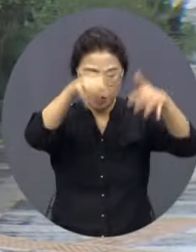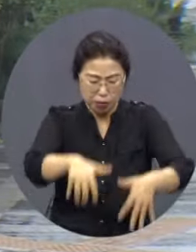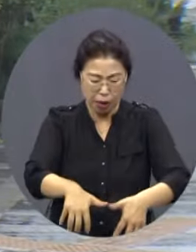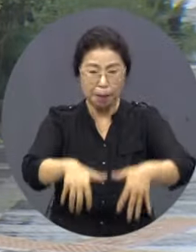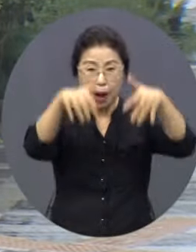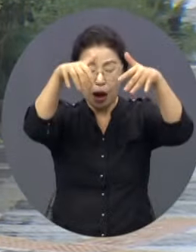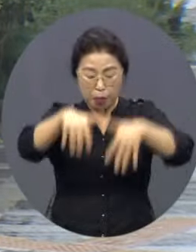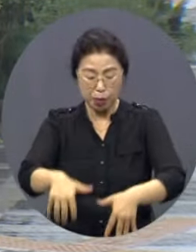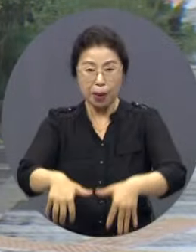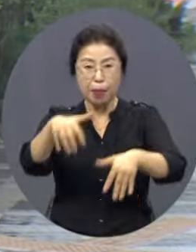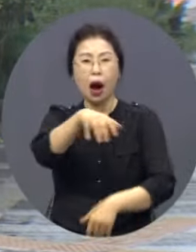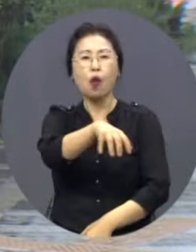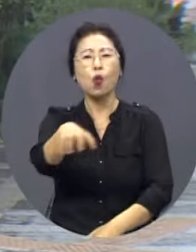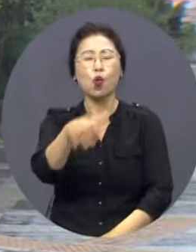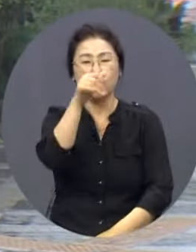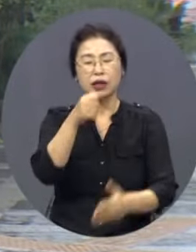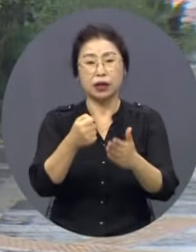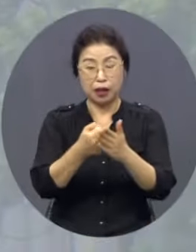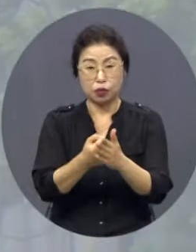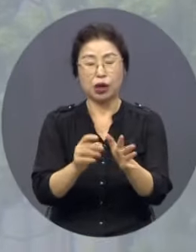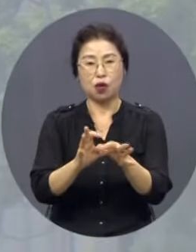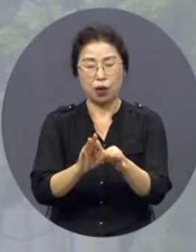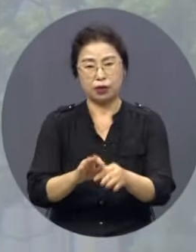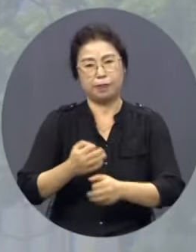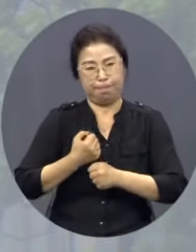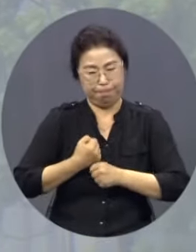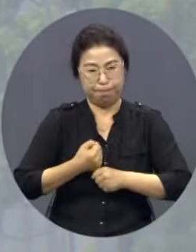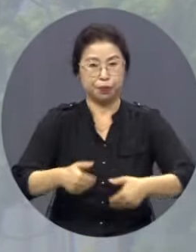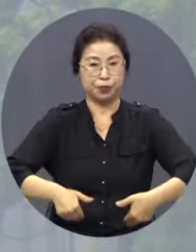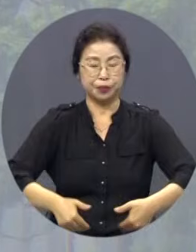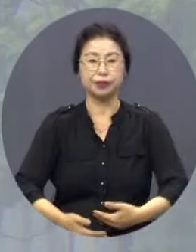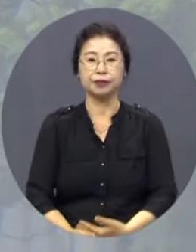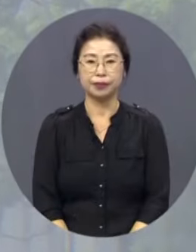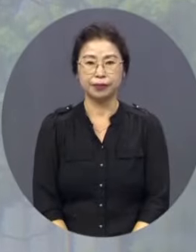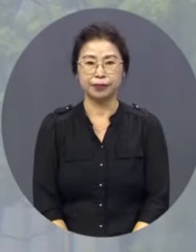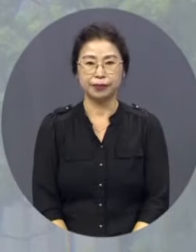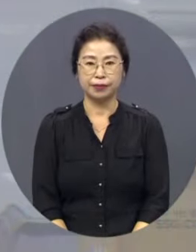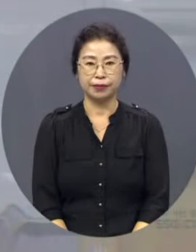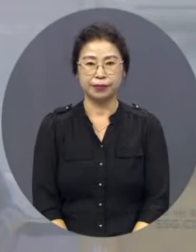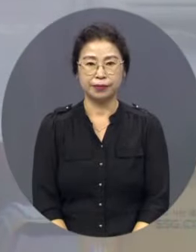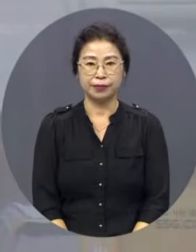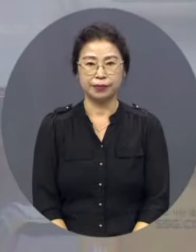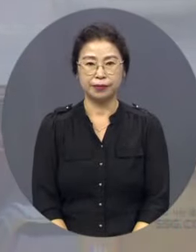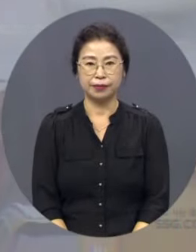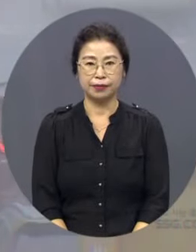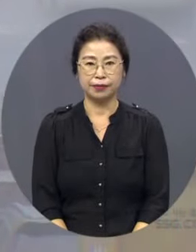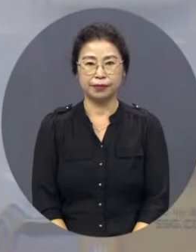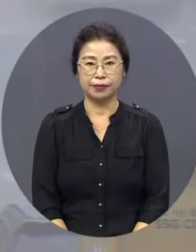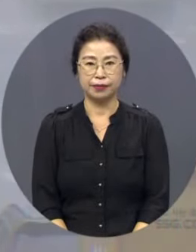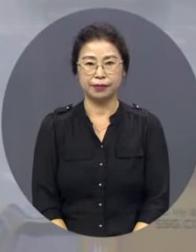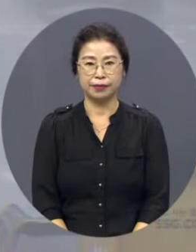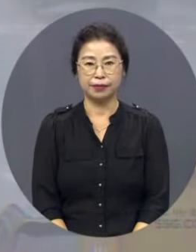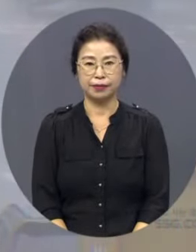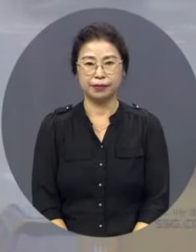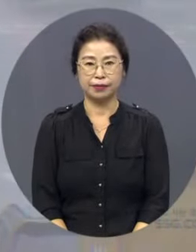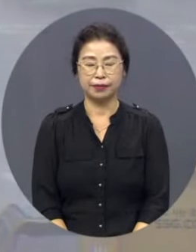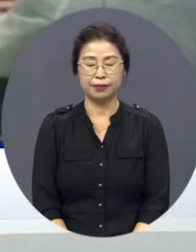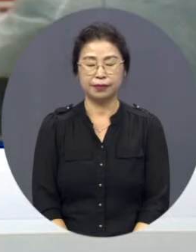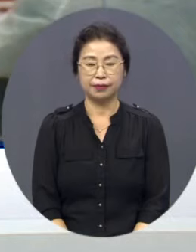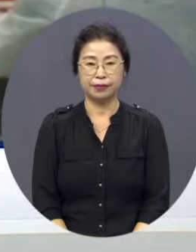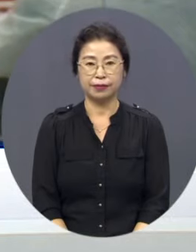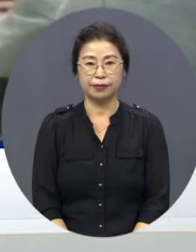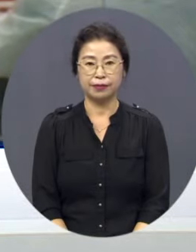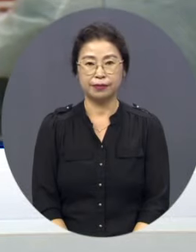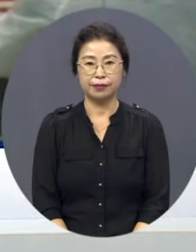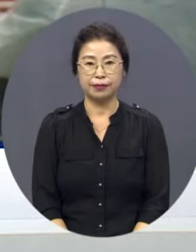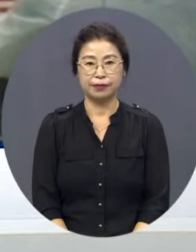들쑥날쑥한 국지성 집중호우도 예상된다고 밝혀 대비가 필요합니다. MBC 뉴스 김항섭입니다.